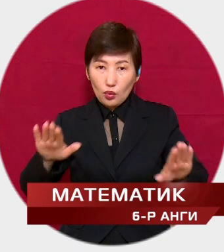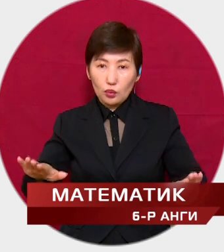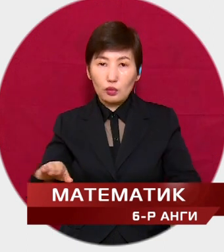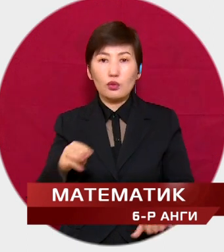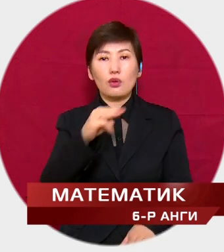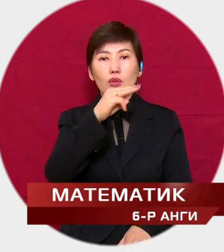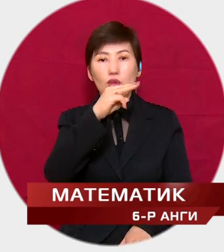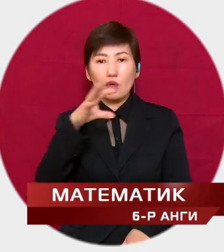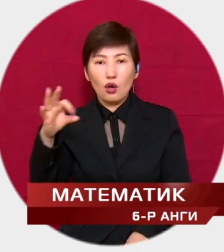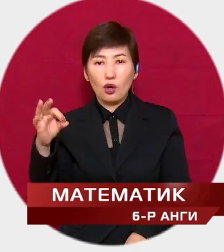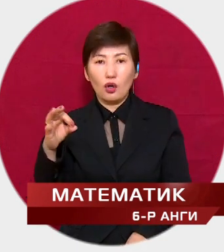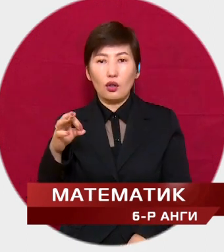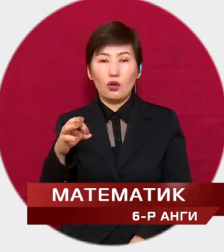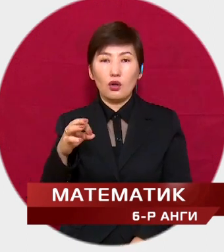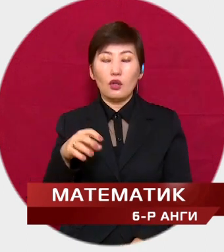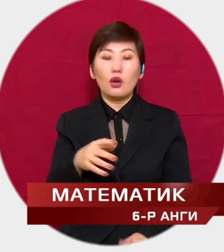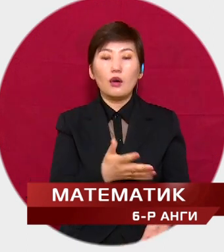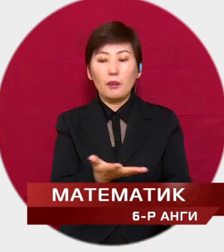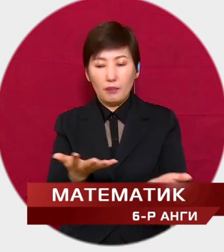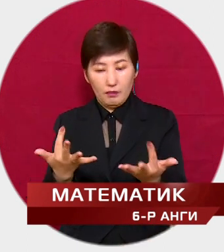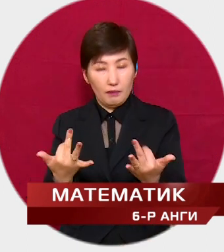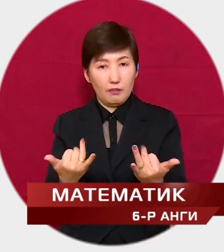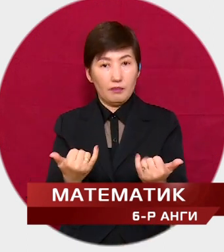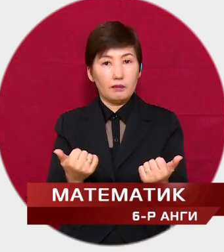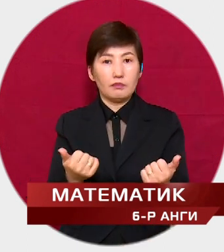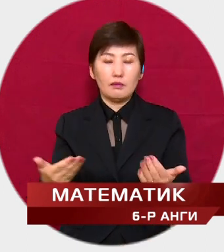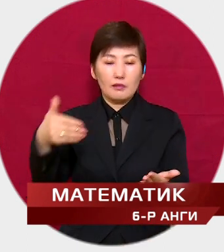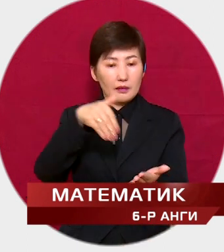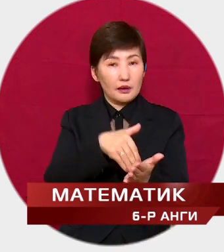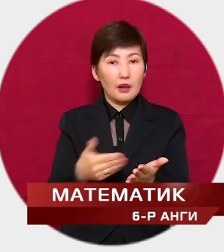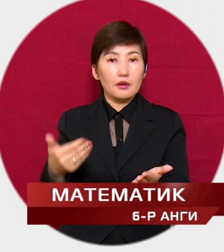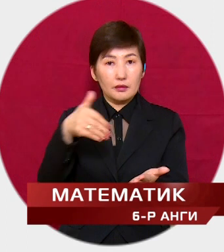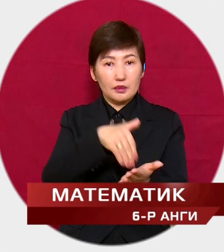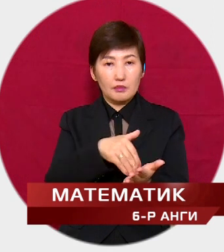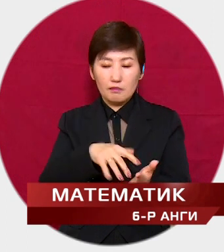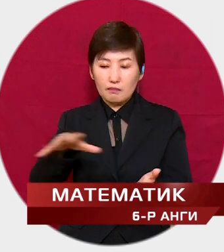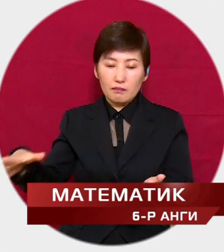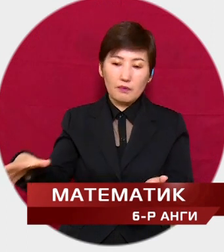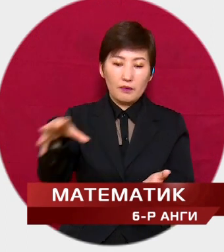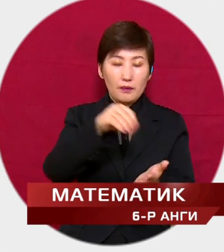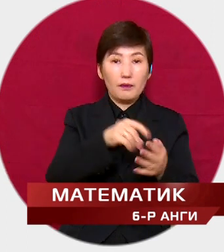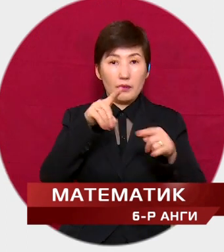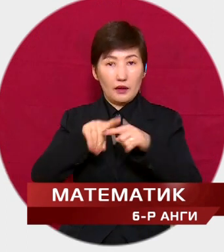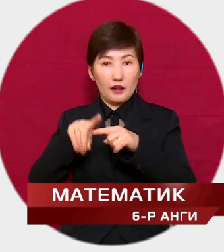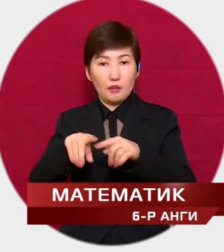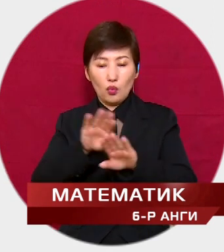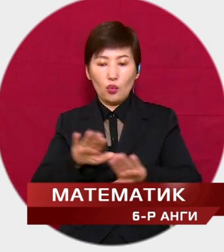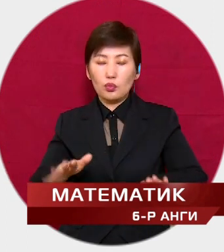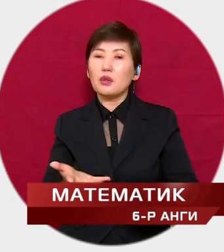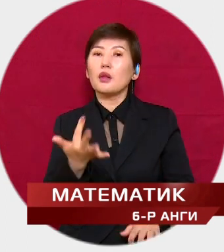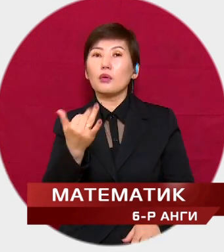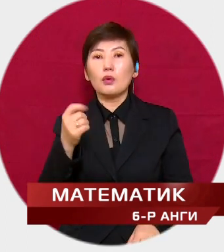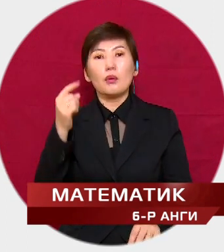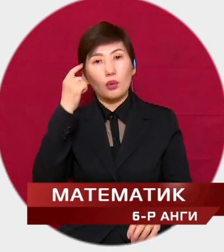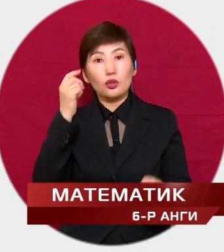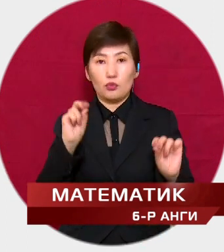16, 8 цэцэг тарьсан хүүхэд 14 байгаа учраас давтамжийн тооны нийлбэрээр сурагчдын тоо бол гарч ирнэ гэдгийг бол